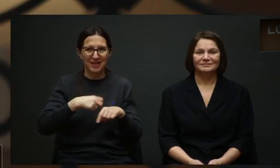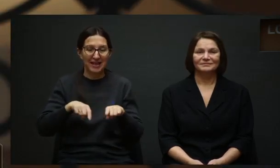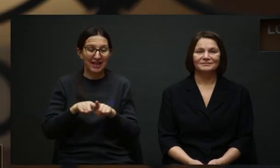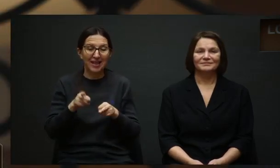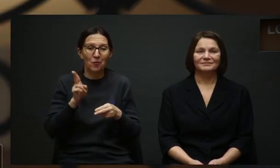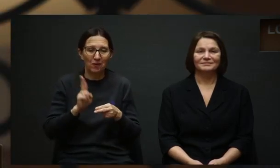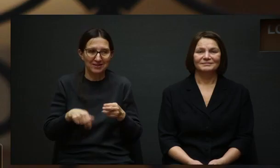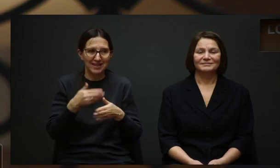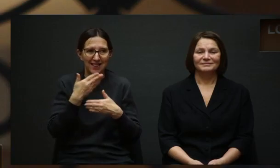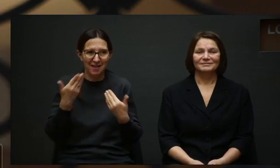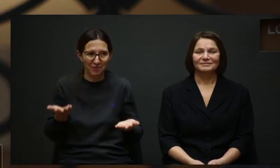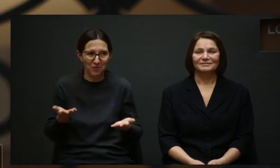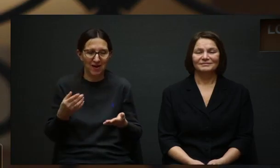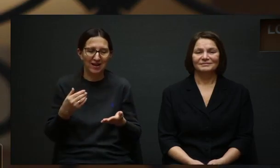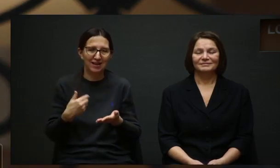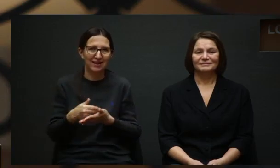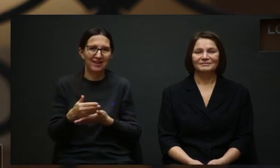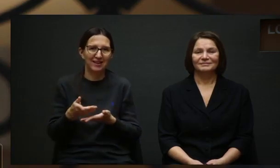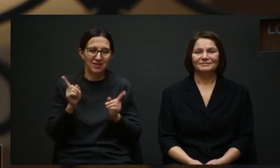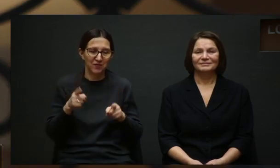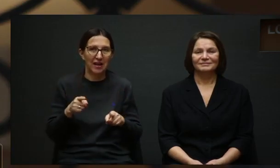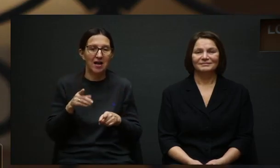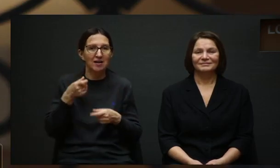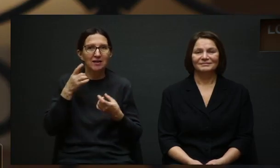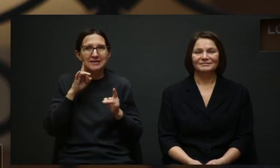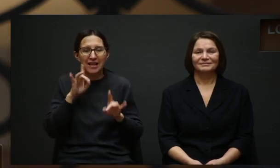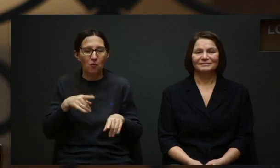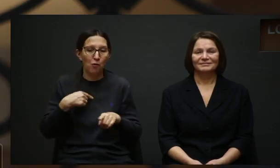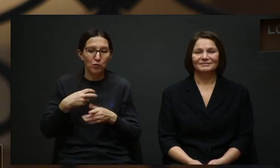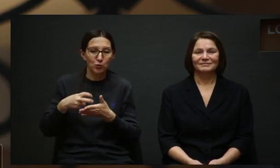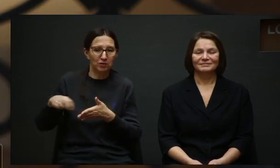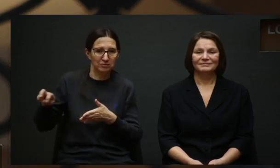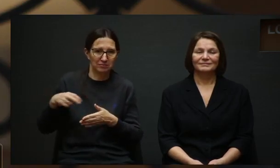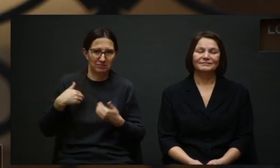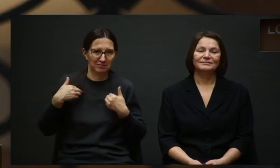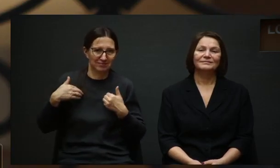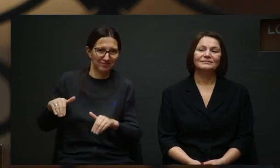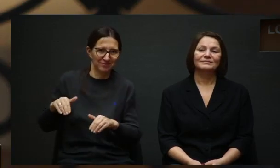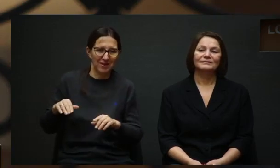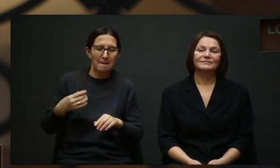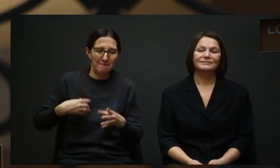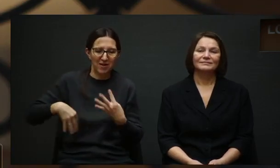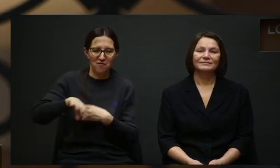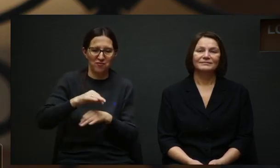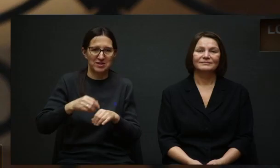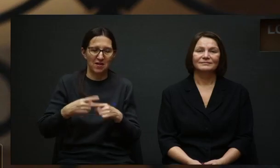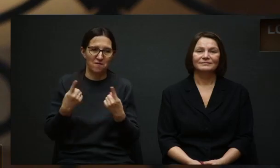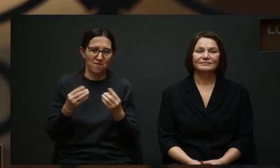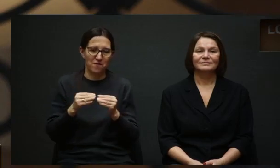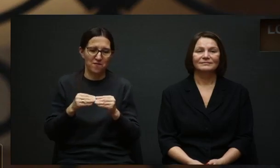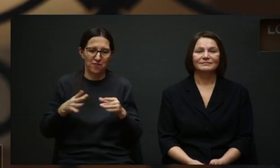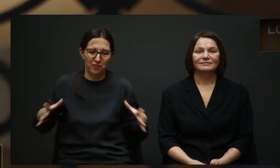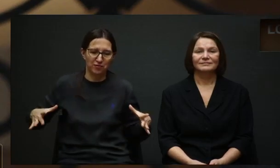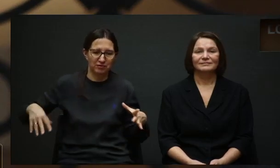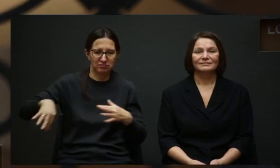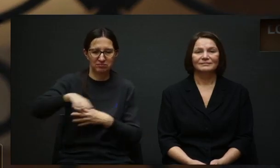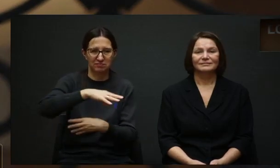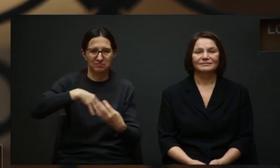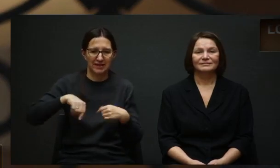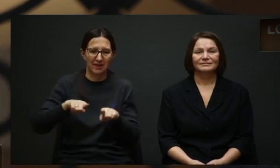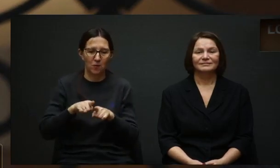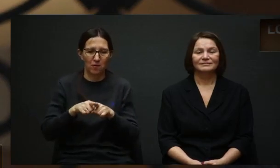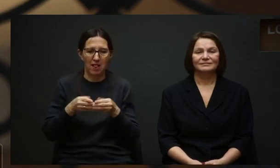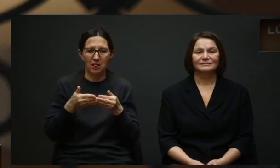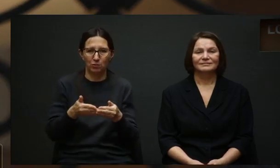и выхода из этого, слава богу, нету, вот, все мы, так сказать, в одной вот такой большущей